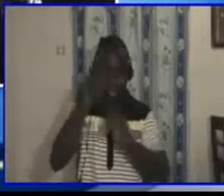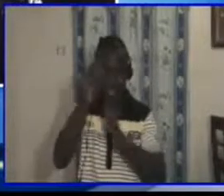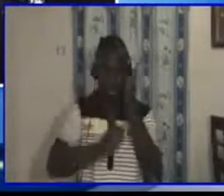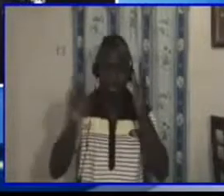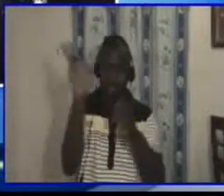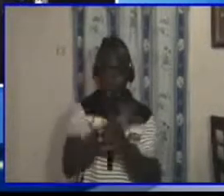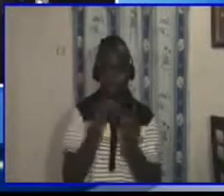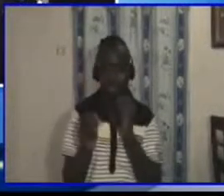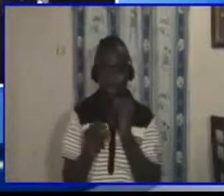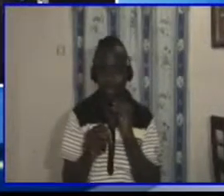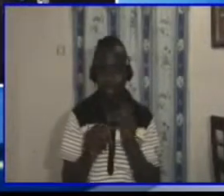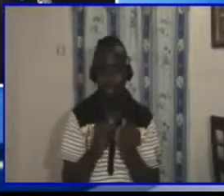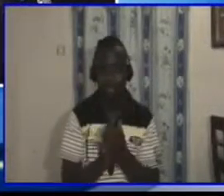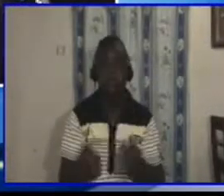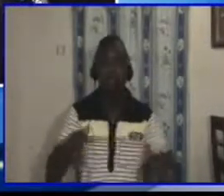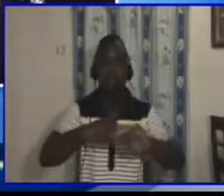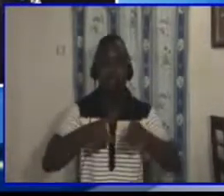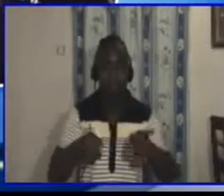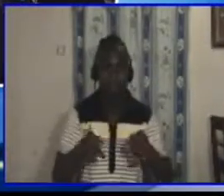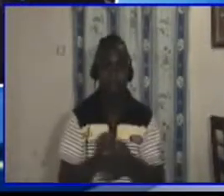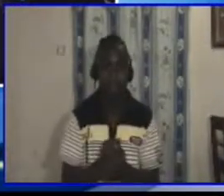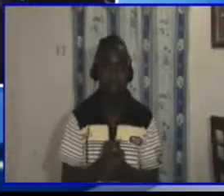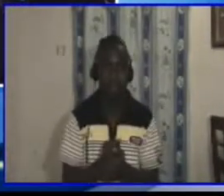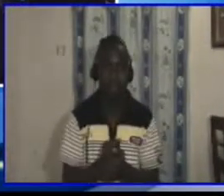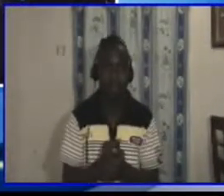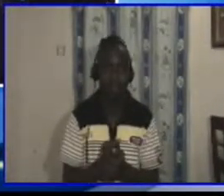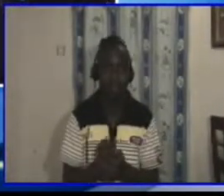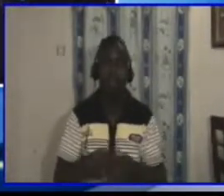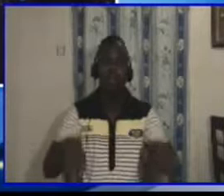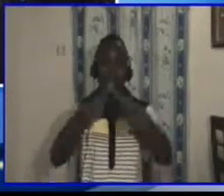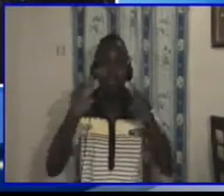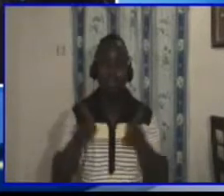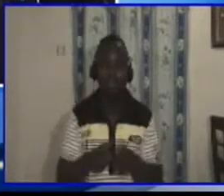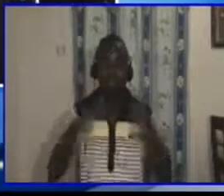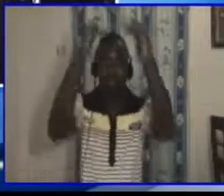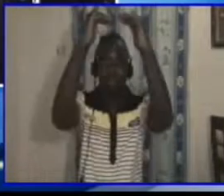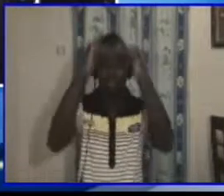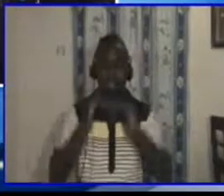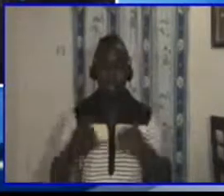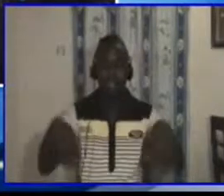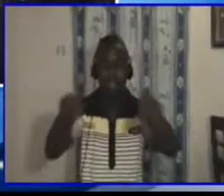non come figlio dell'uomo per giudicare le nazioni